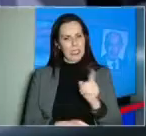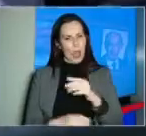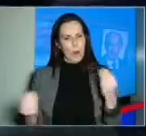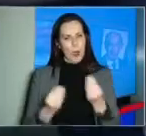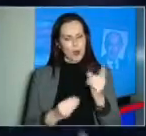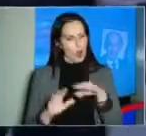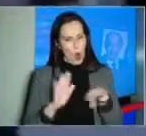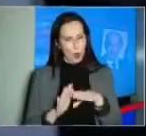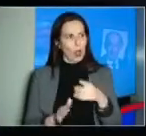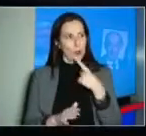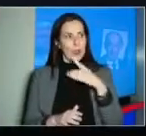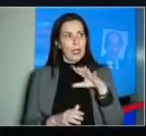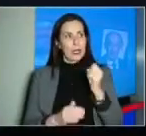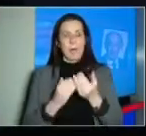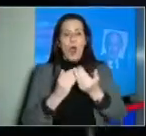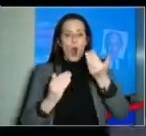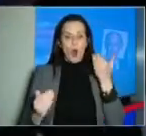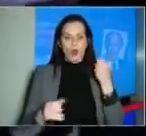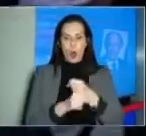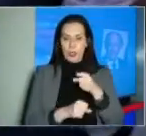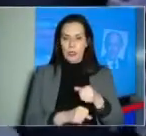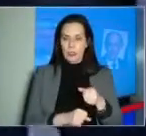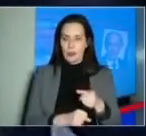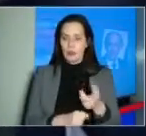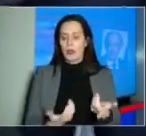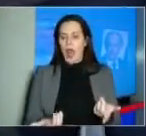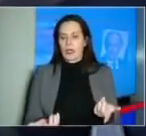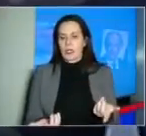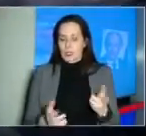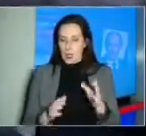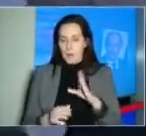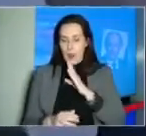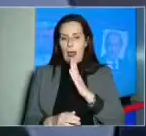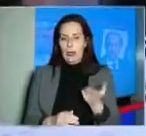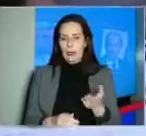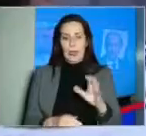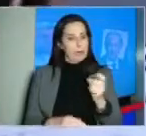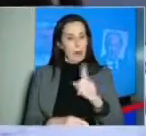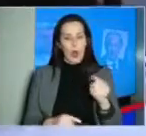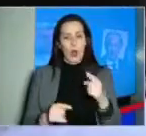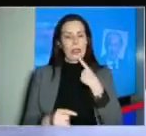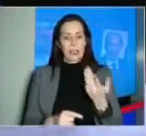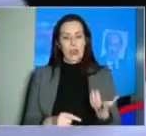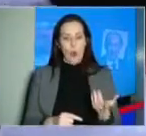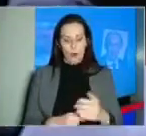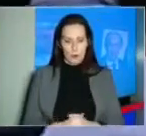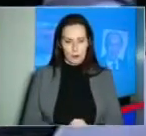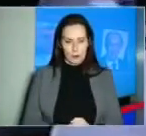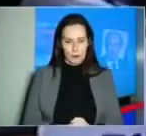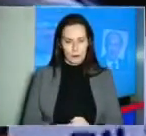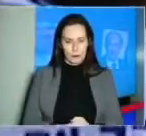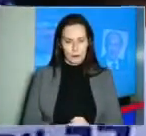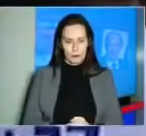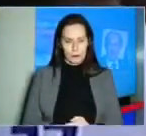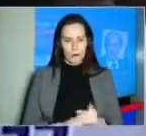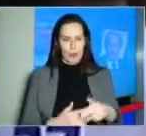שהוא לא חוקי. אתה אומר, אם מראש עושים את זה בכוונת מכוון, אז זה בעייתי. ואם הם לא יגידו את זה? הרי